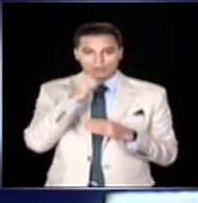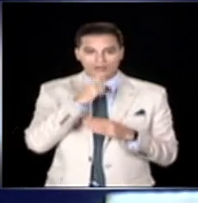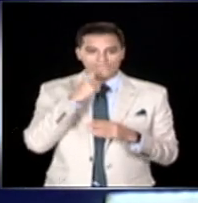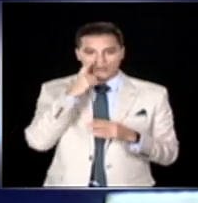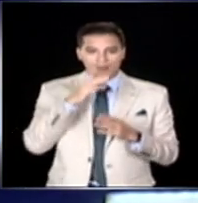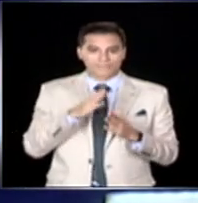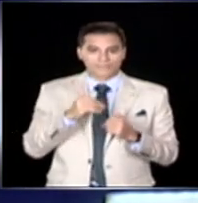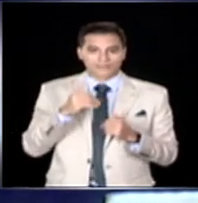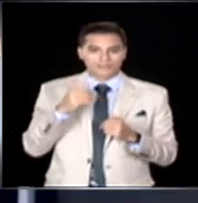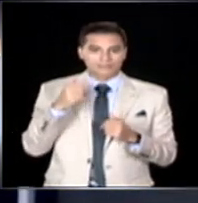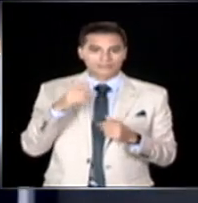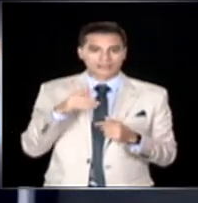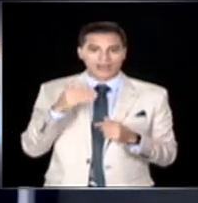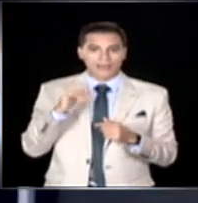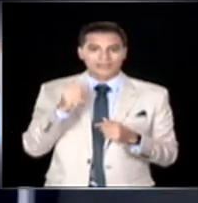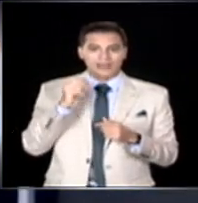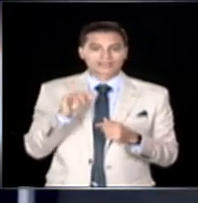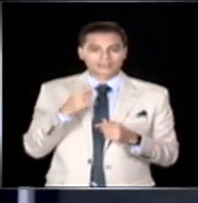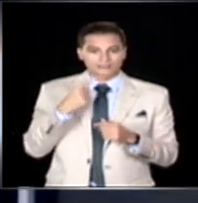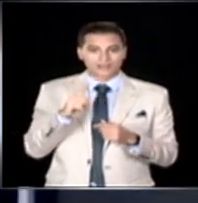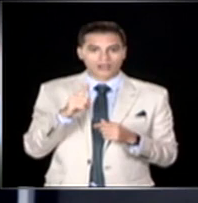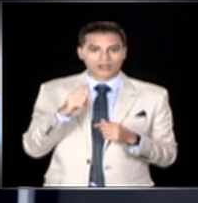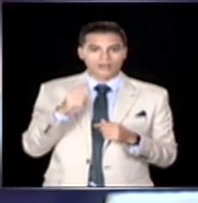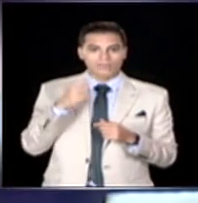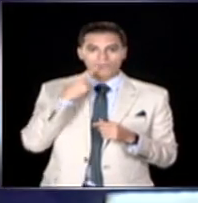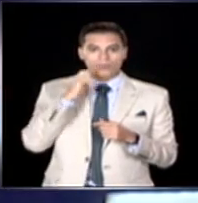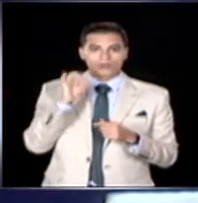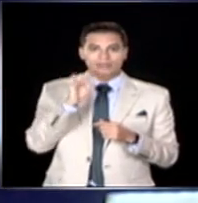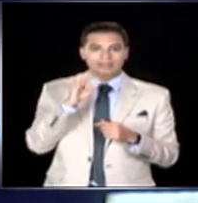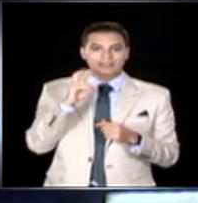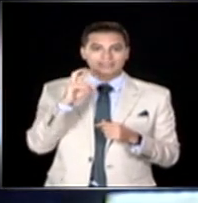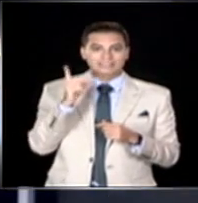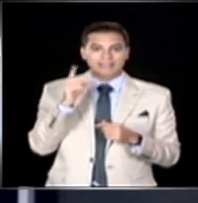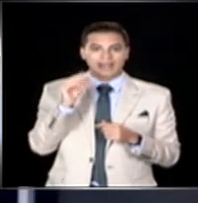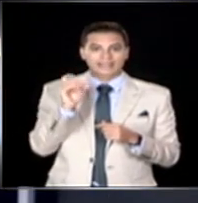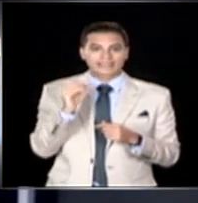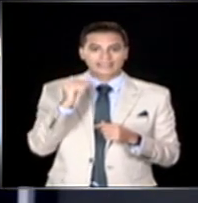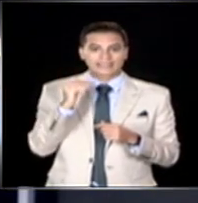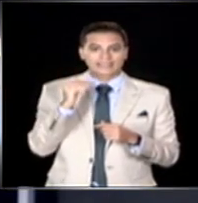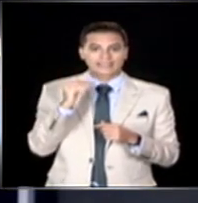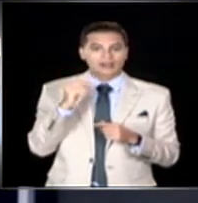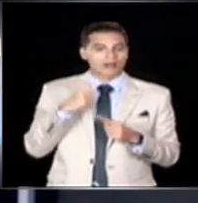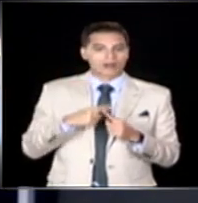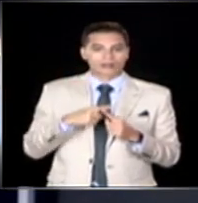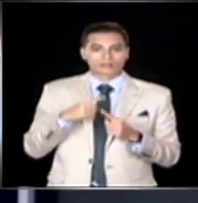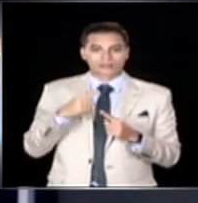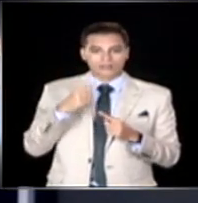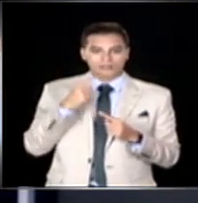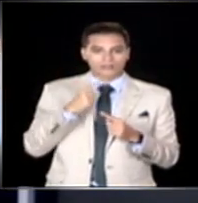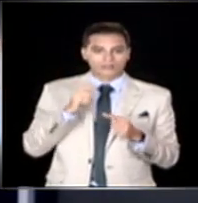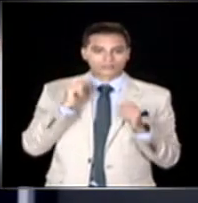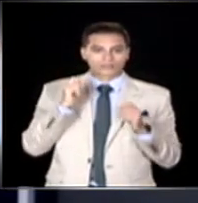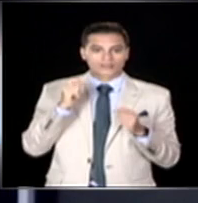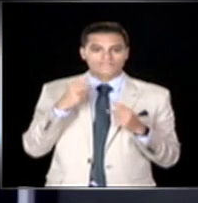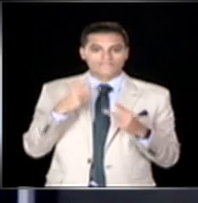معاصر، فمن هو؟ حمائي. صح. ما هو العدد الذري لعنصر الزرنيخ؟ 30. غلط. قامت ثورة الفاتح